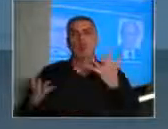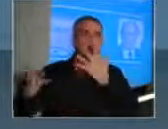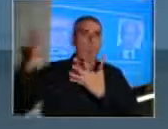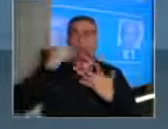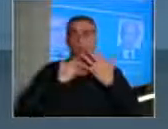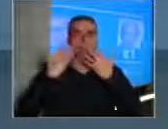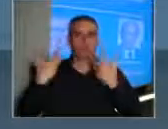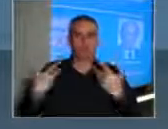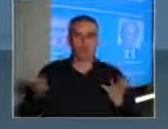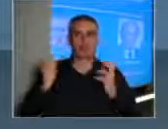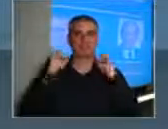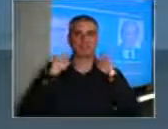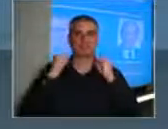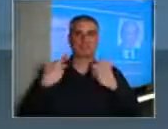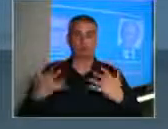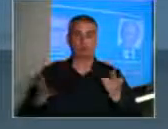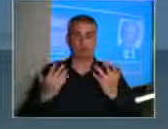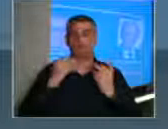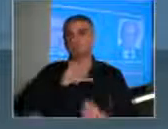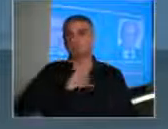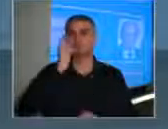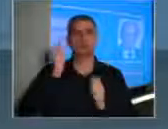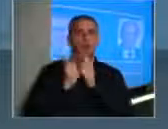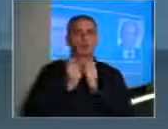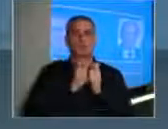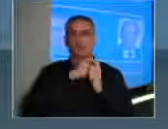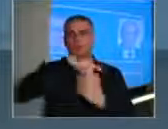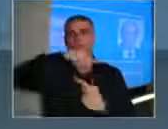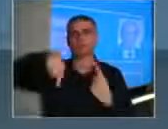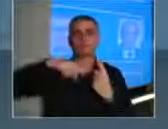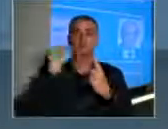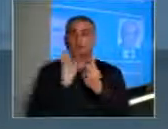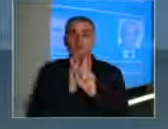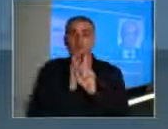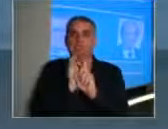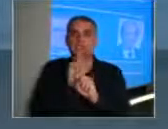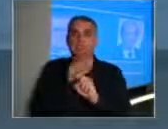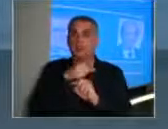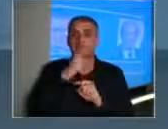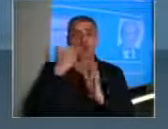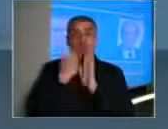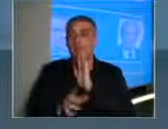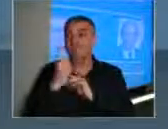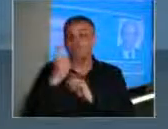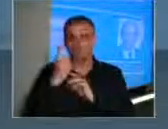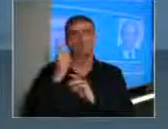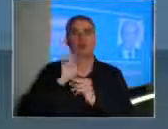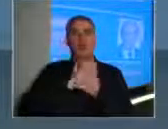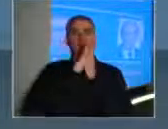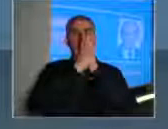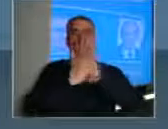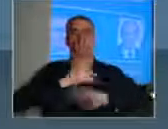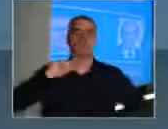בהירות וחוסר יציבות. מספר C של מפלגות מסתובבות סביב אחוז החסימה, ונפילה של אחת מהן תשנה